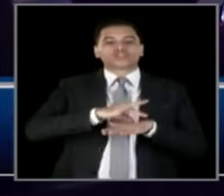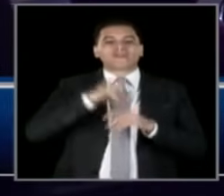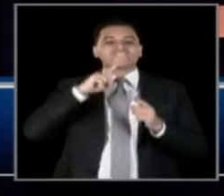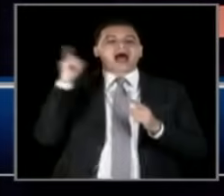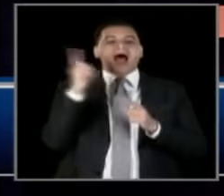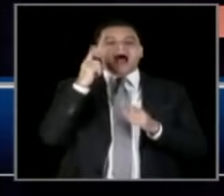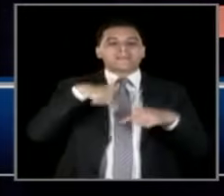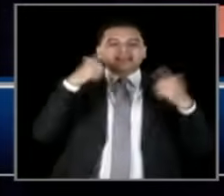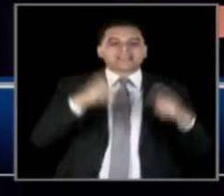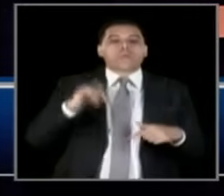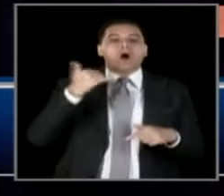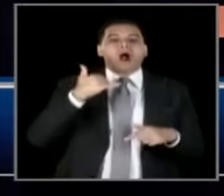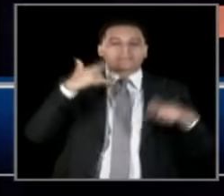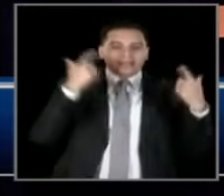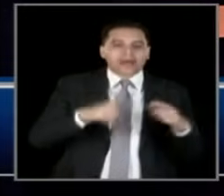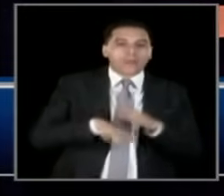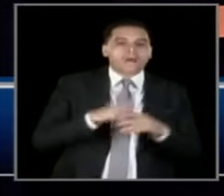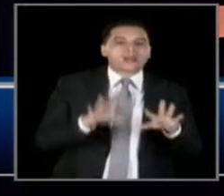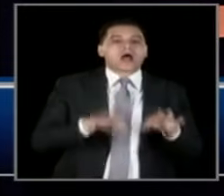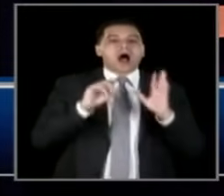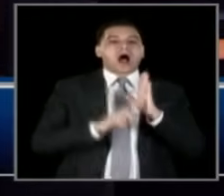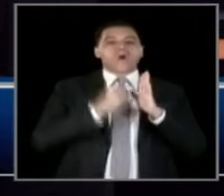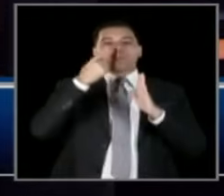مارستان سيدي فرج اللي احنا بنقول عليه مورستان،